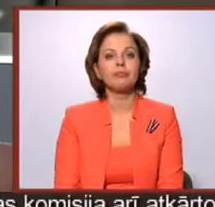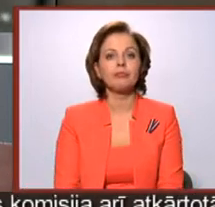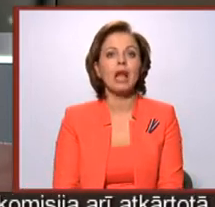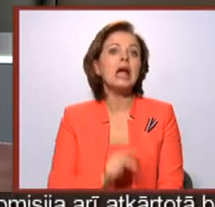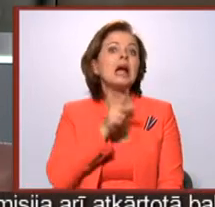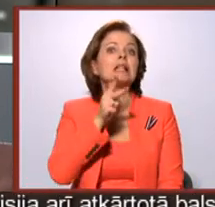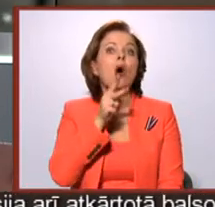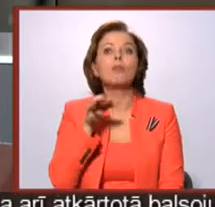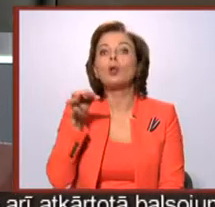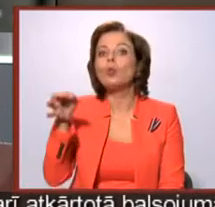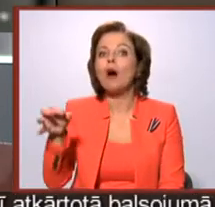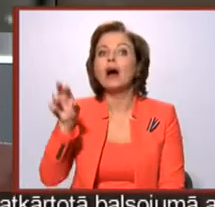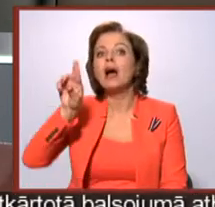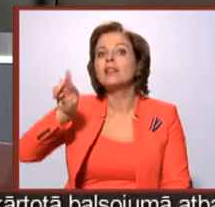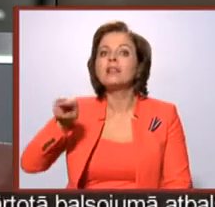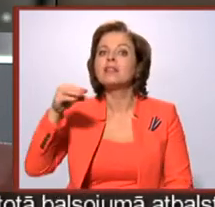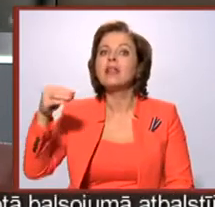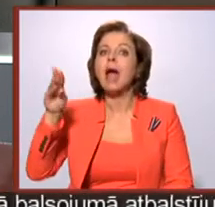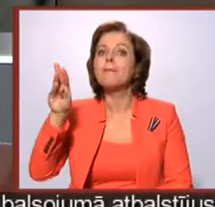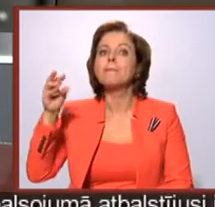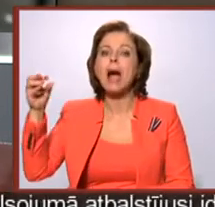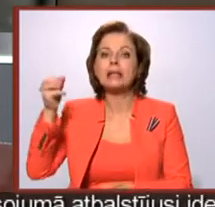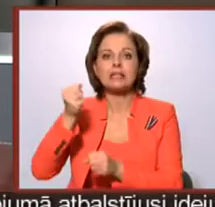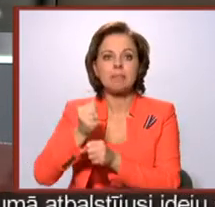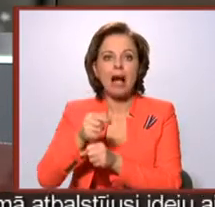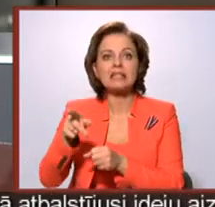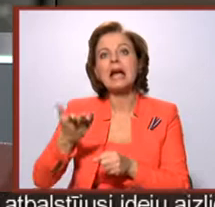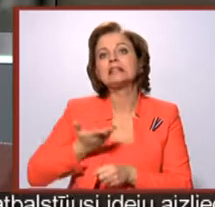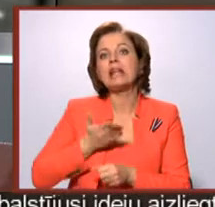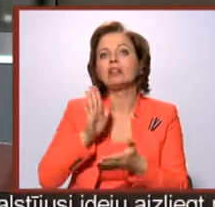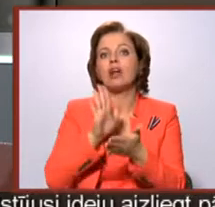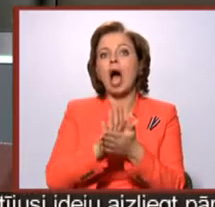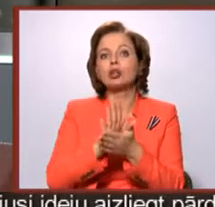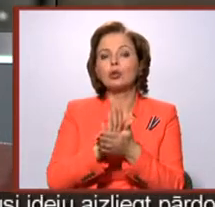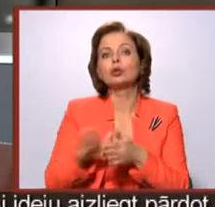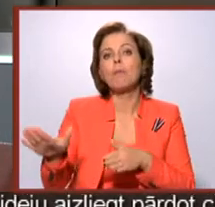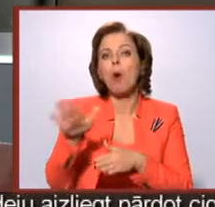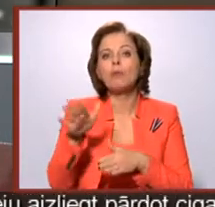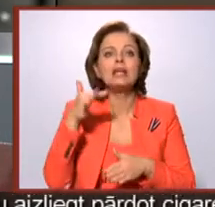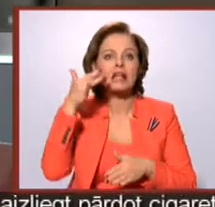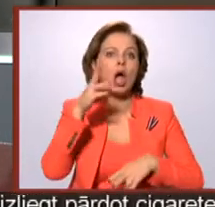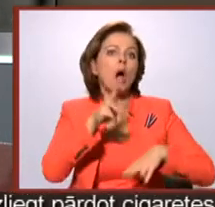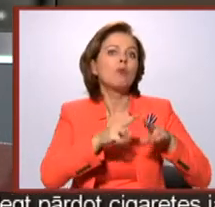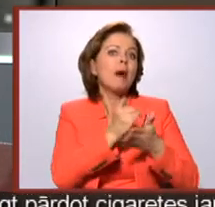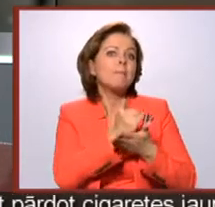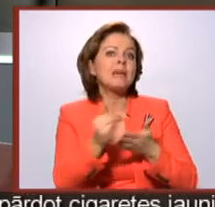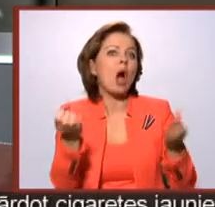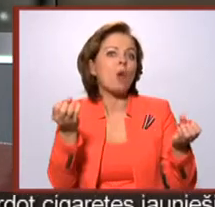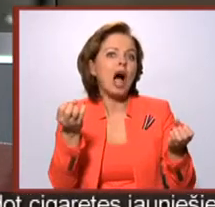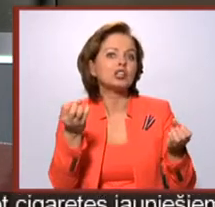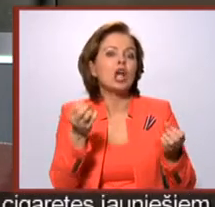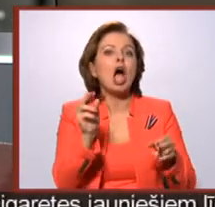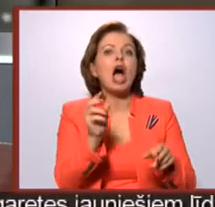Daugavpils novada Demens pagastā pie sadzīves atkrituma poligona iecerēts būvēt biogāzes koģenerācijas staciju, kurā enerģija tiktu ražot